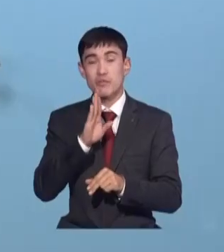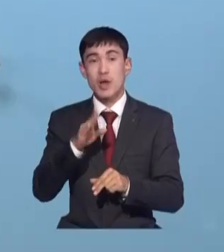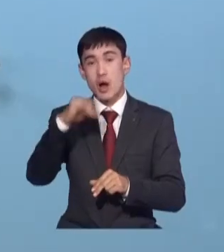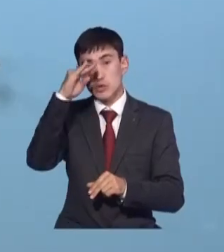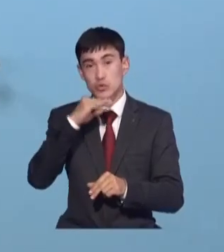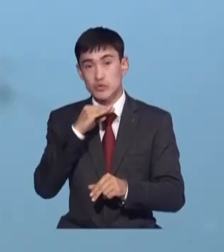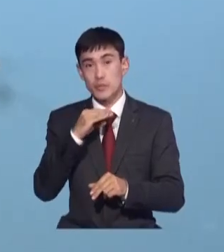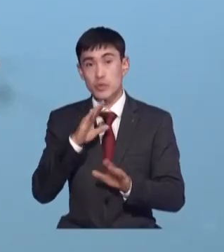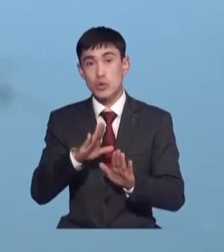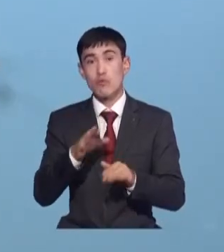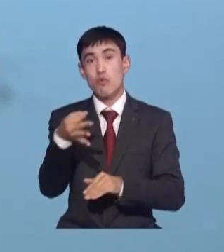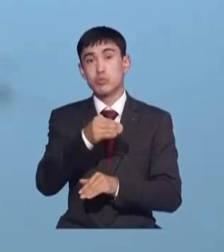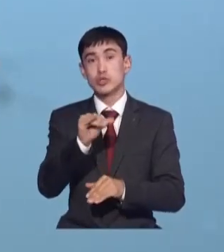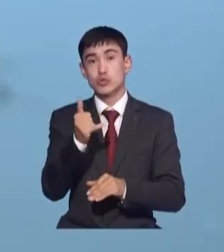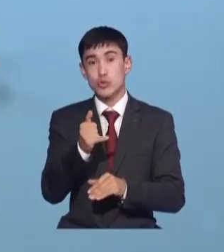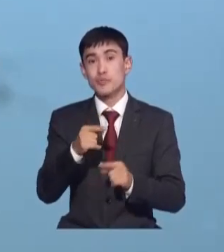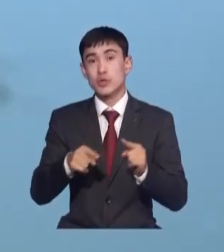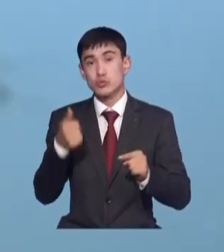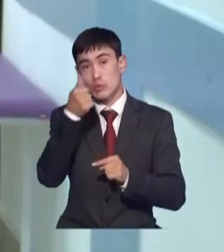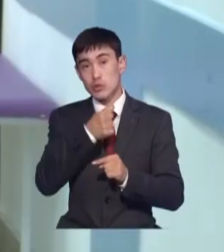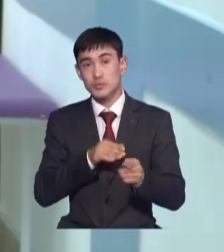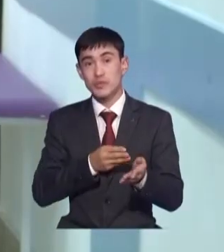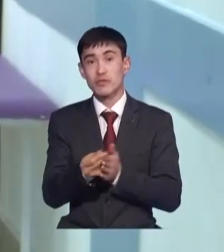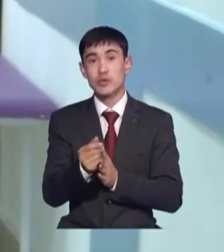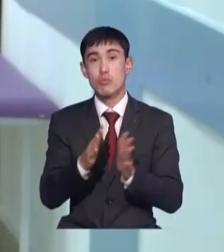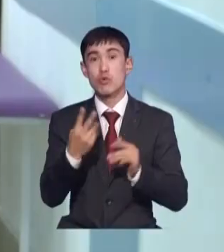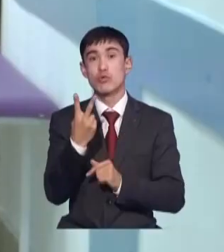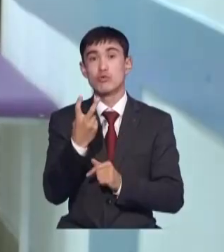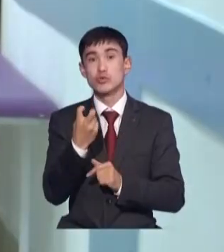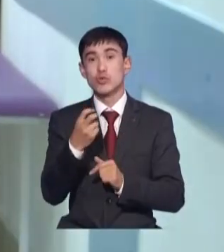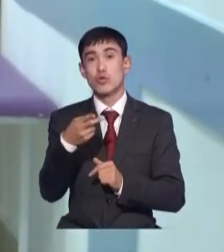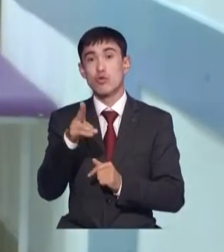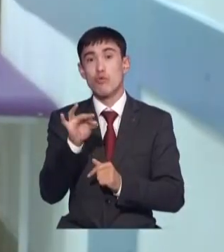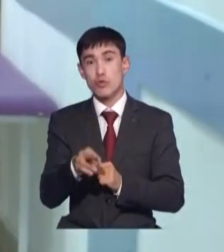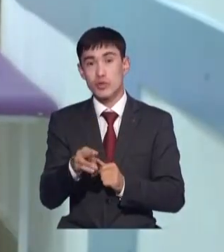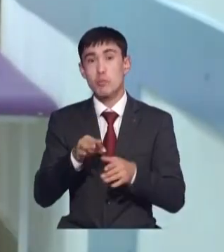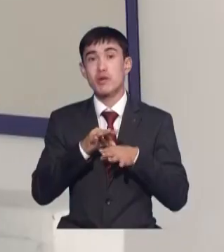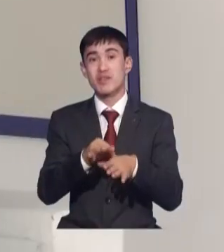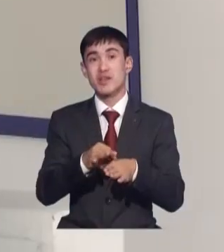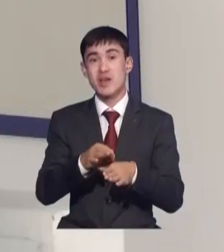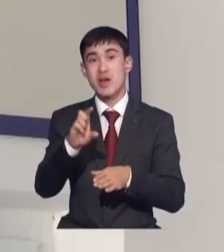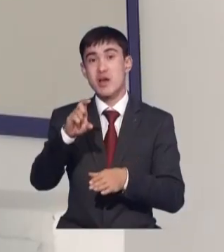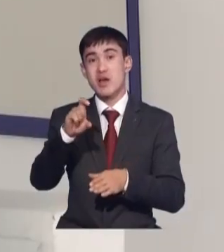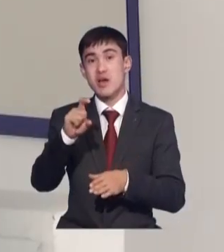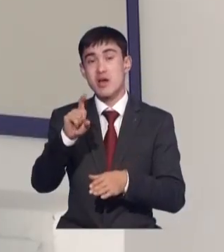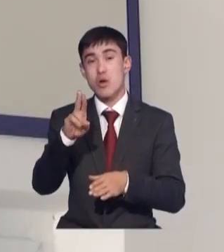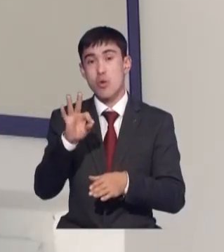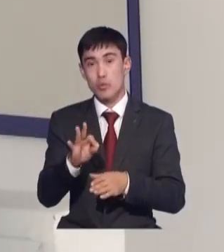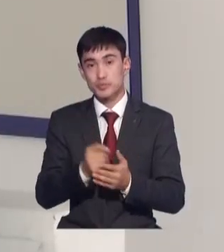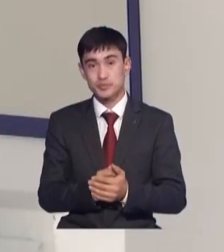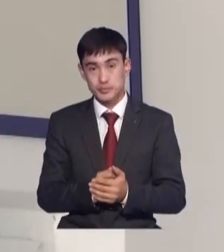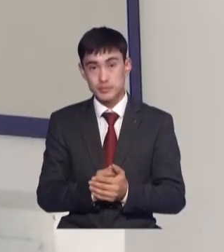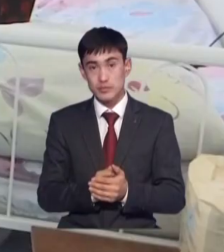и отцовства. Только в области ЖЭЦу в текущем году выделено более 200 квот на проведение